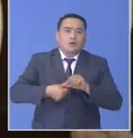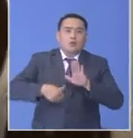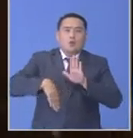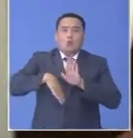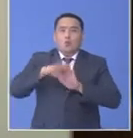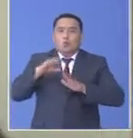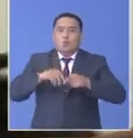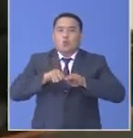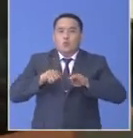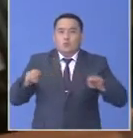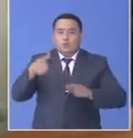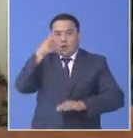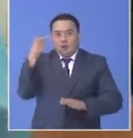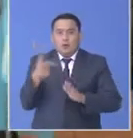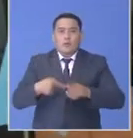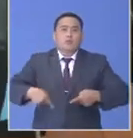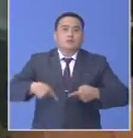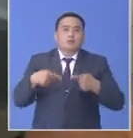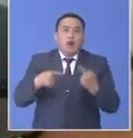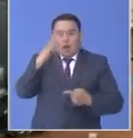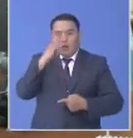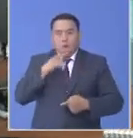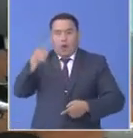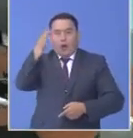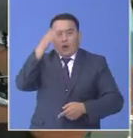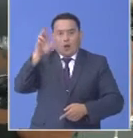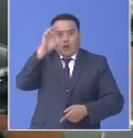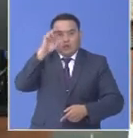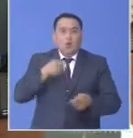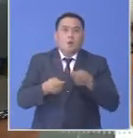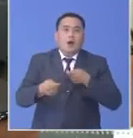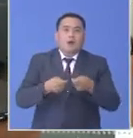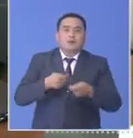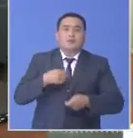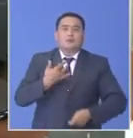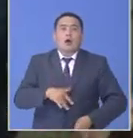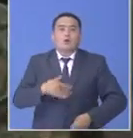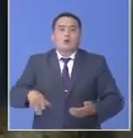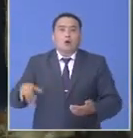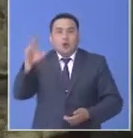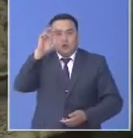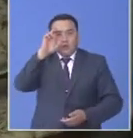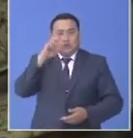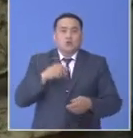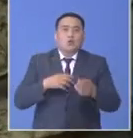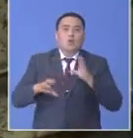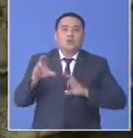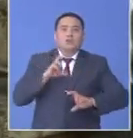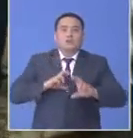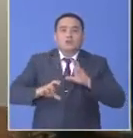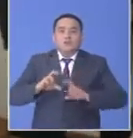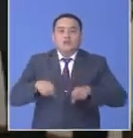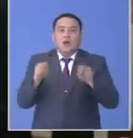квалификации и знаний, Галым Тухпейсов окончил Казахскую академию государственного управления и Тарасский государственный университет имени Дулати.